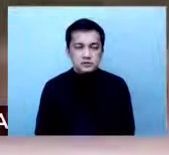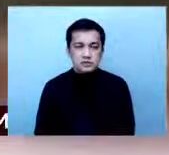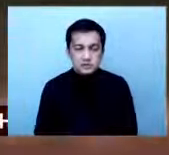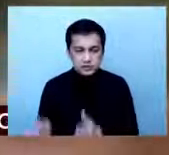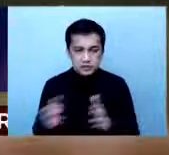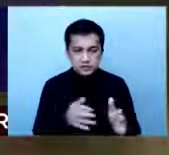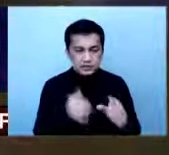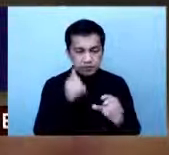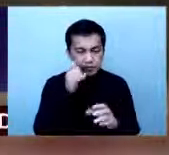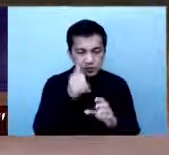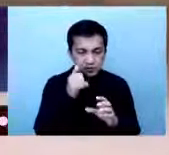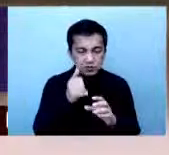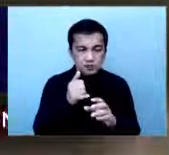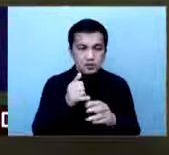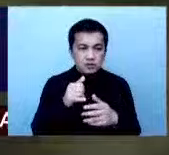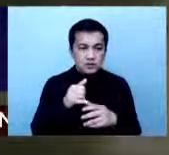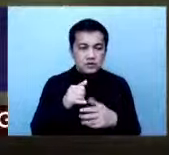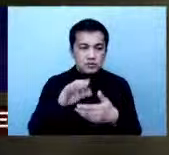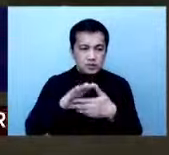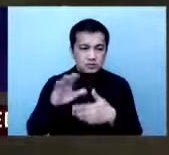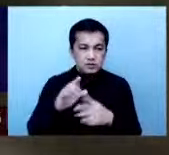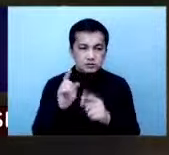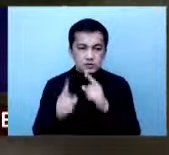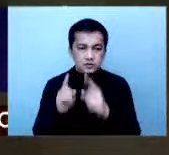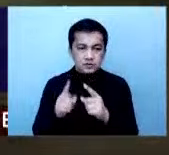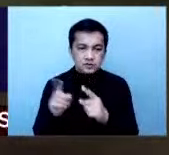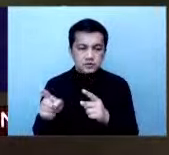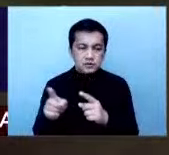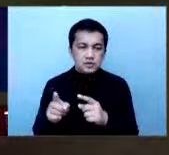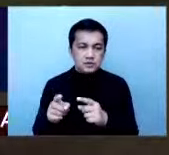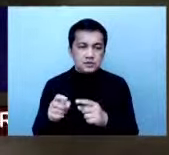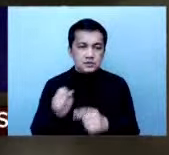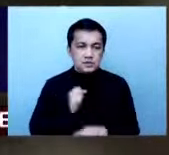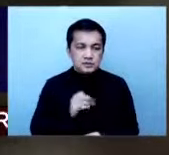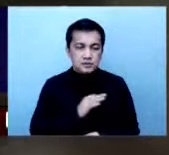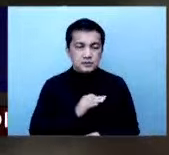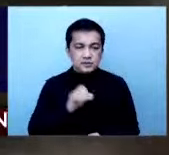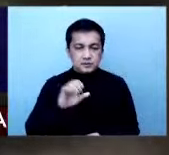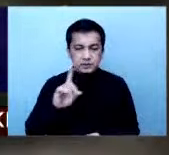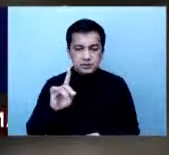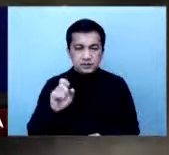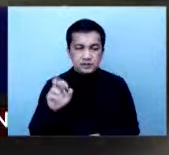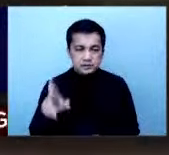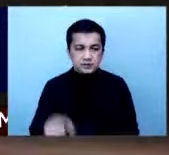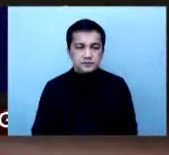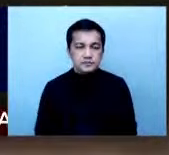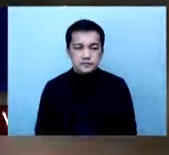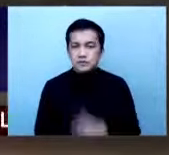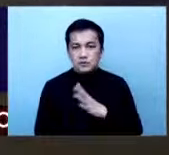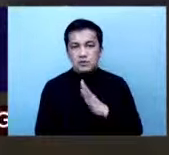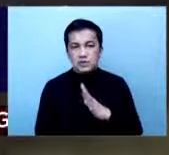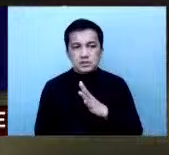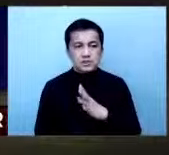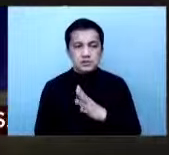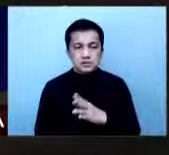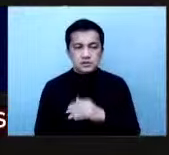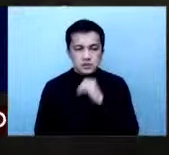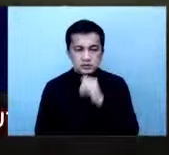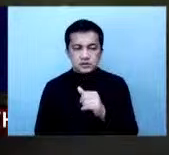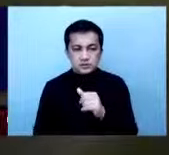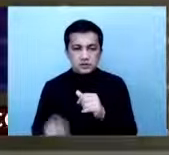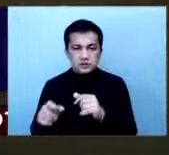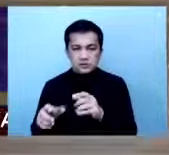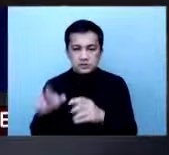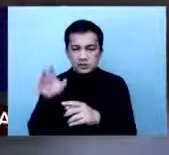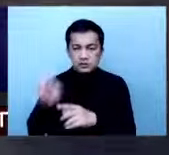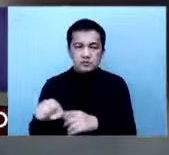umano ng vlogger nakausap na raw siya ng ilang tauhan ngr roon Okay na raw sila dahil hindi naman daw nila inang ng